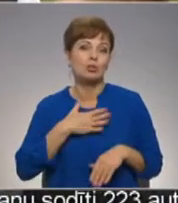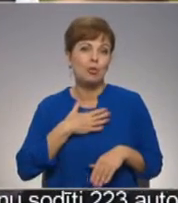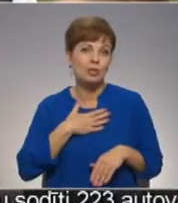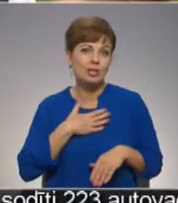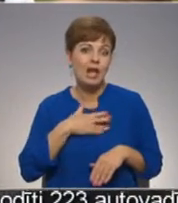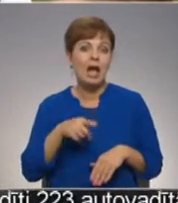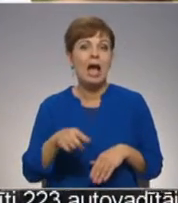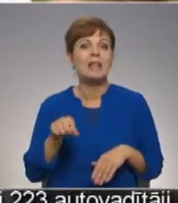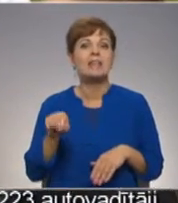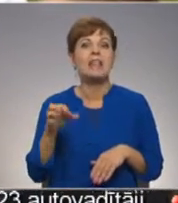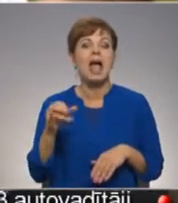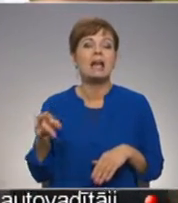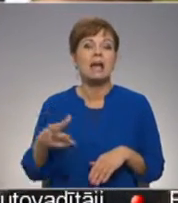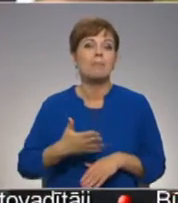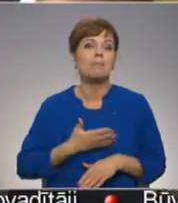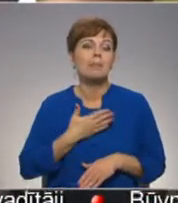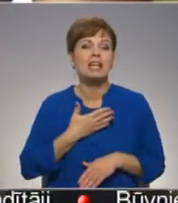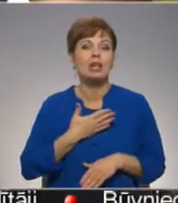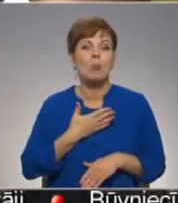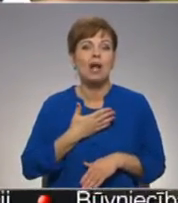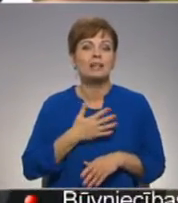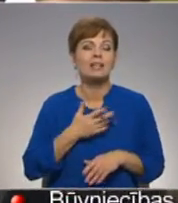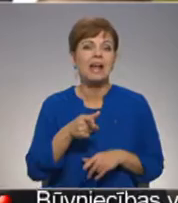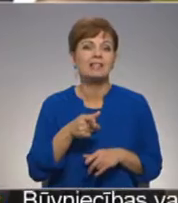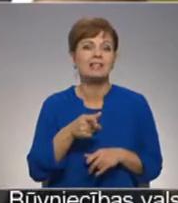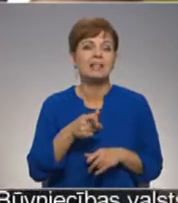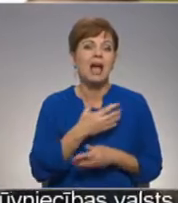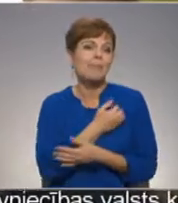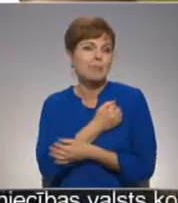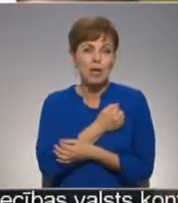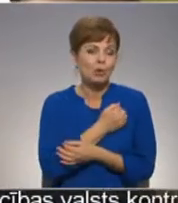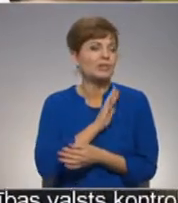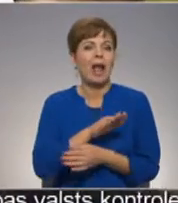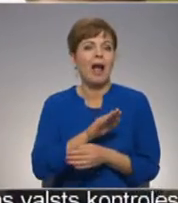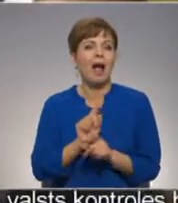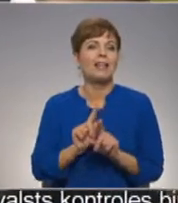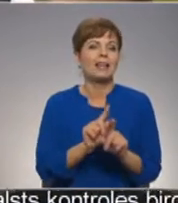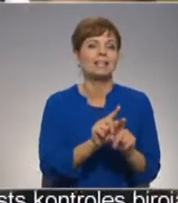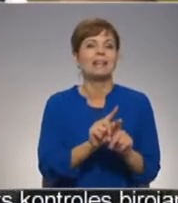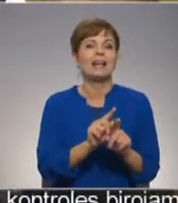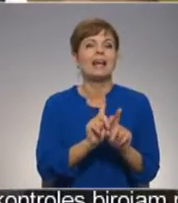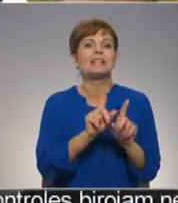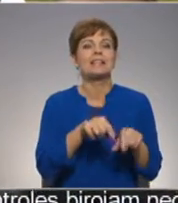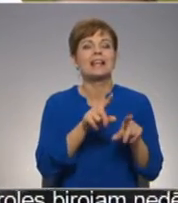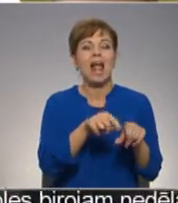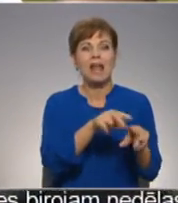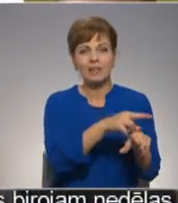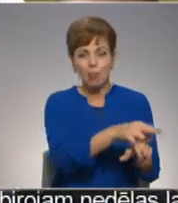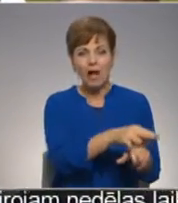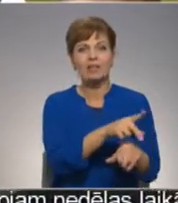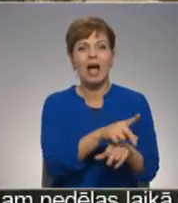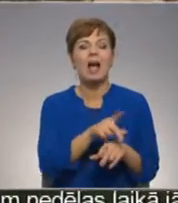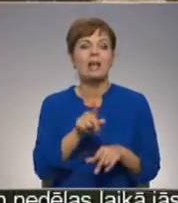diemžēl Teslijam vairāk interesē mīļoties nekā doties skrējienā, līdz ar to izlēmām, ka Rūdiņam jādod